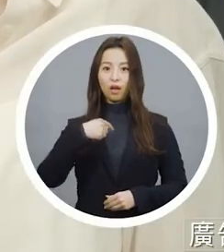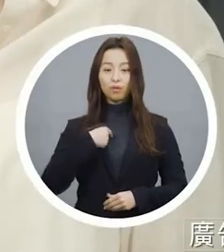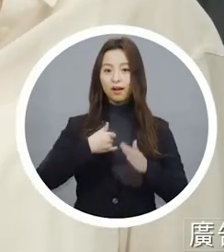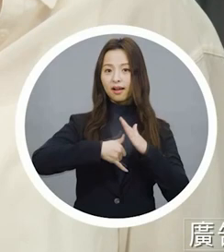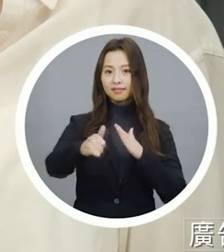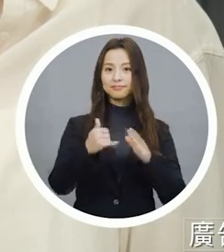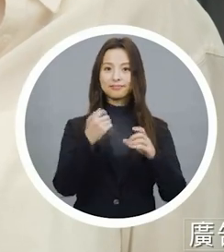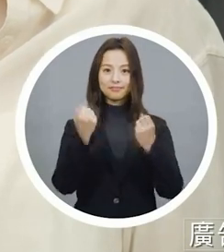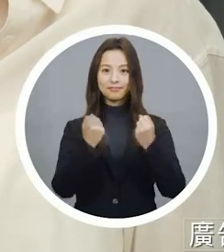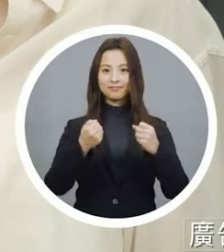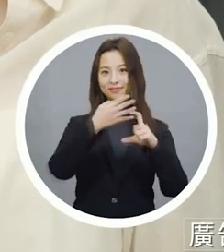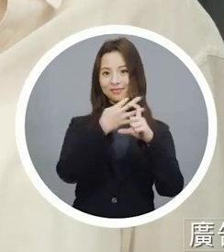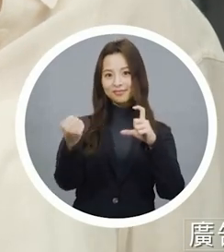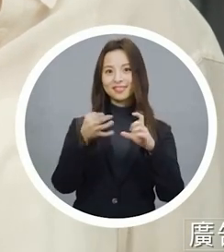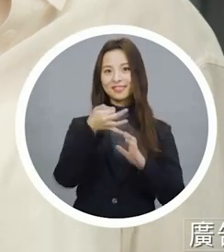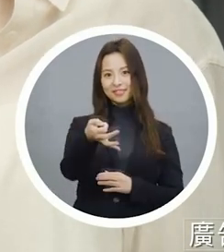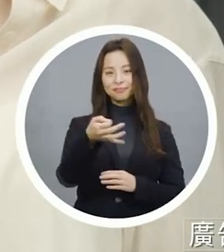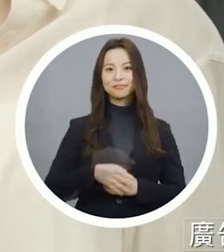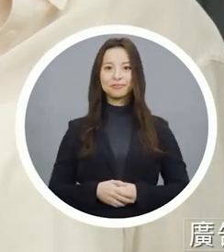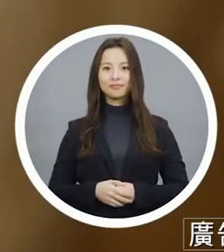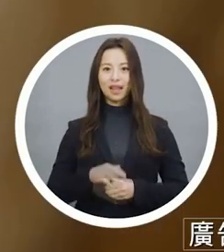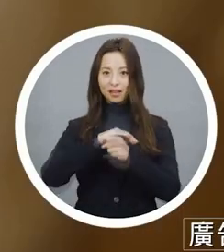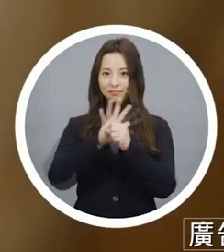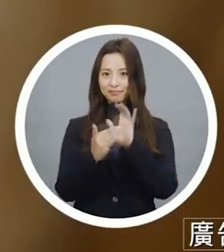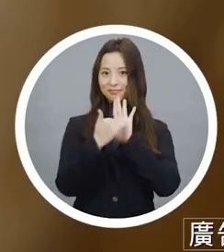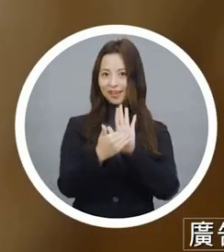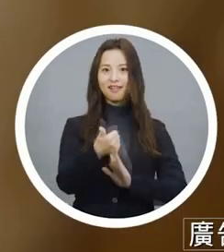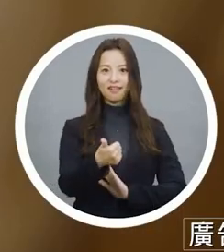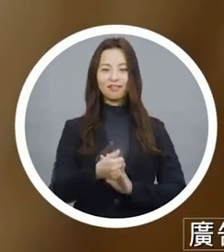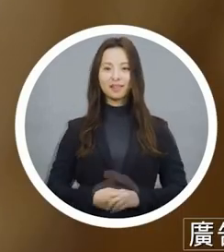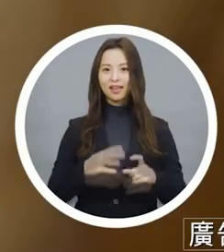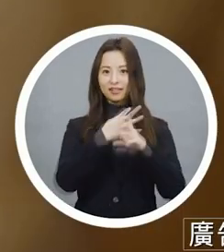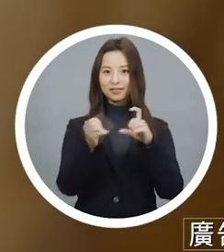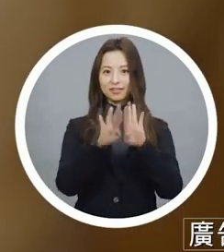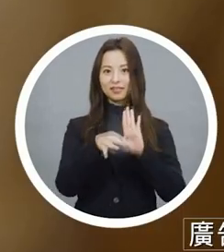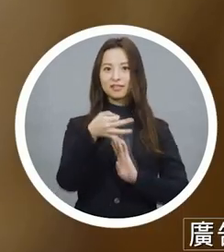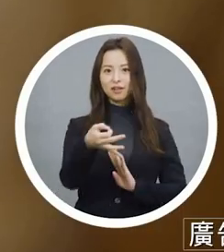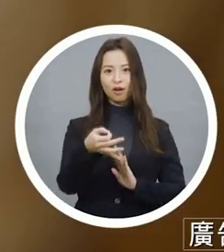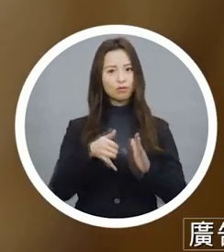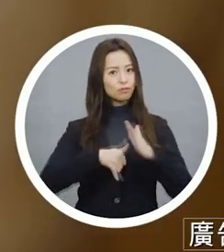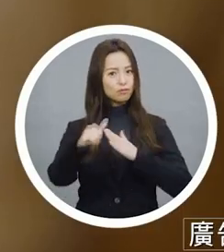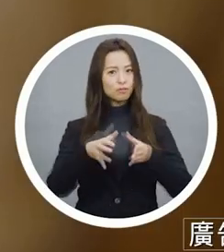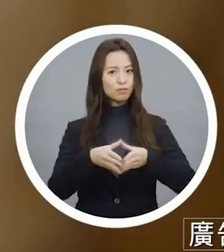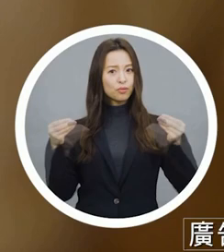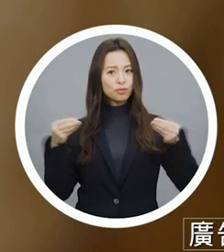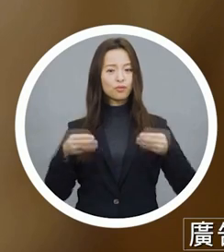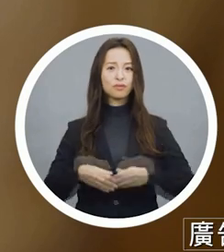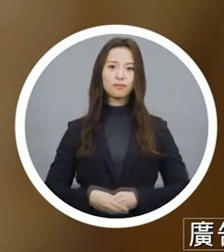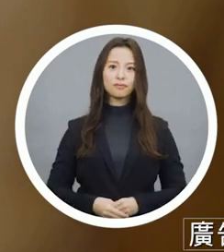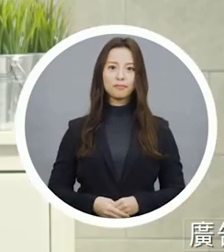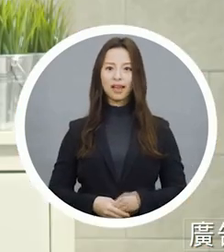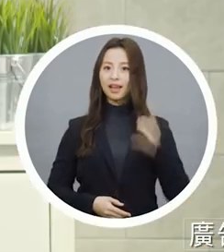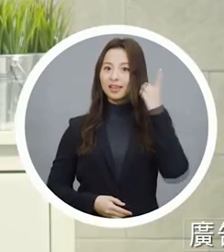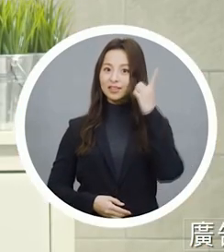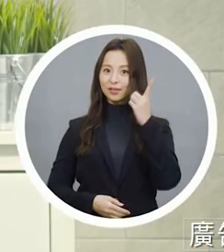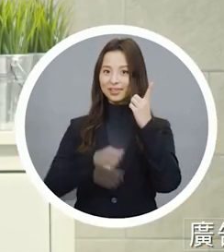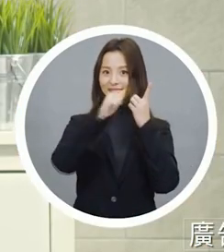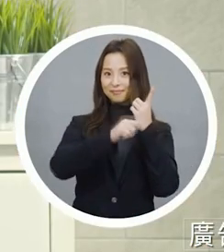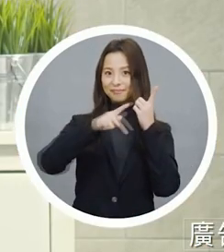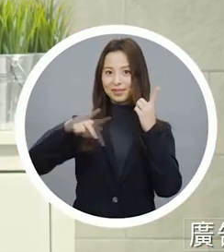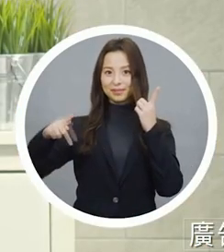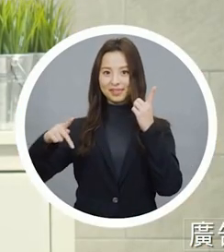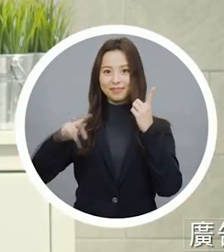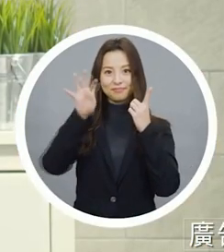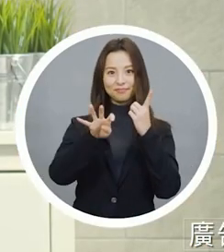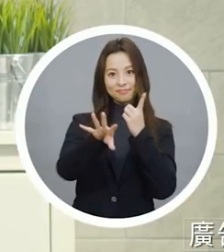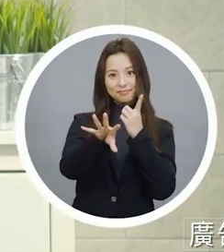我要去缴使用牌照税啊，做好防护啊，减少与人接触比较好。 缴纳使用牌照税根本不用出门啊，使用行动支付